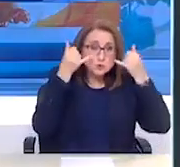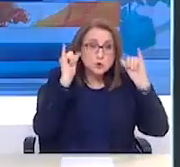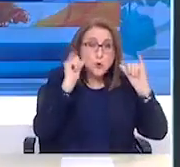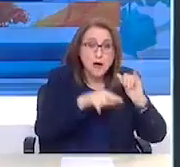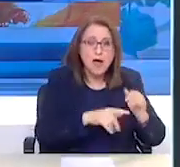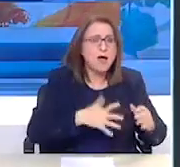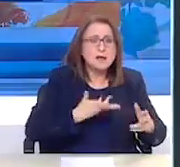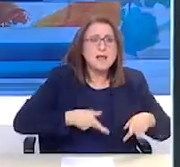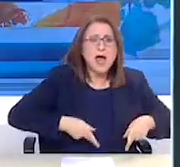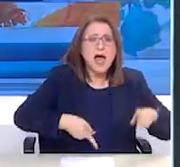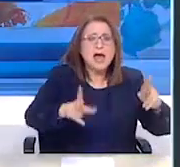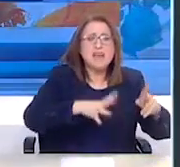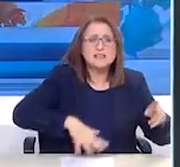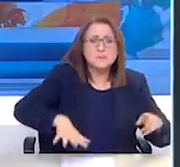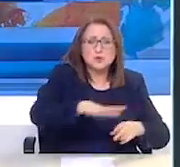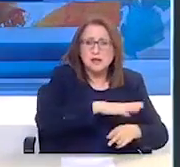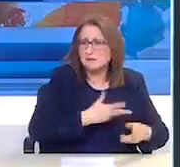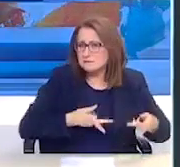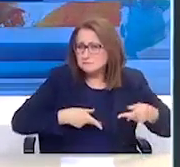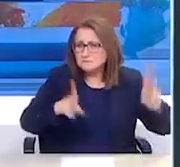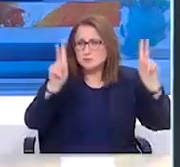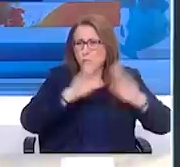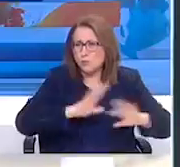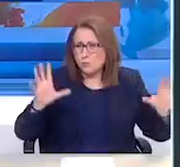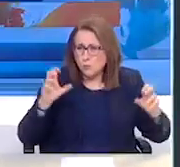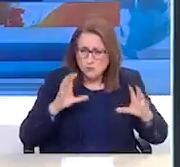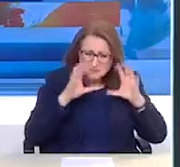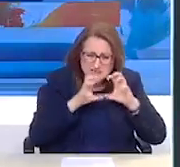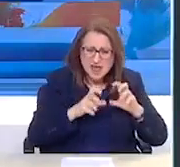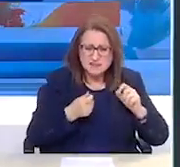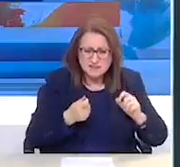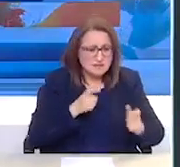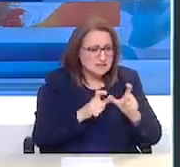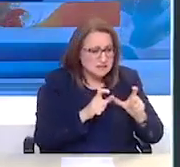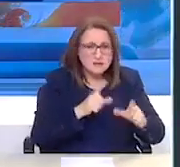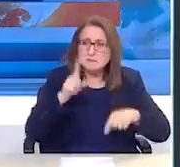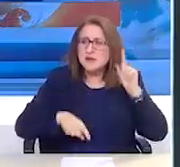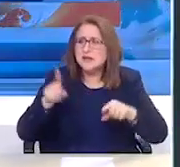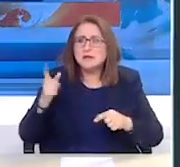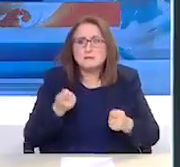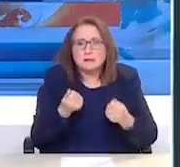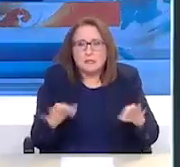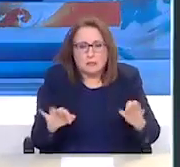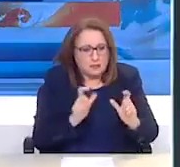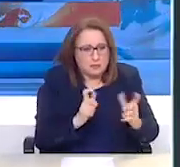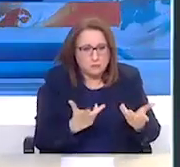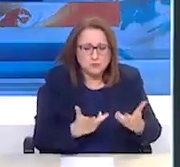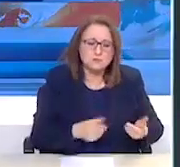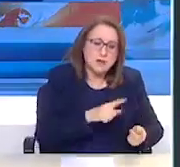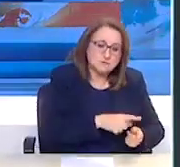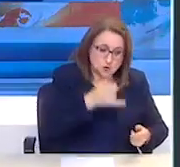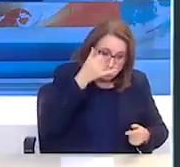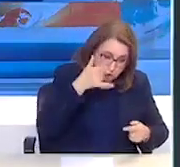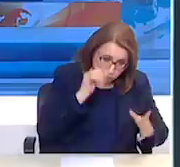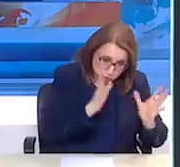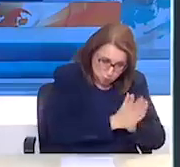τα αδέσποτα καθώς και τα δεσποζόμενα ζώα, ιδιοκτήτες των οποίων δυσκολεύονται να τα φροντίσουν. Κάθε προσφορά μπορεί να έχει τοπικό ή